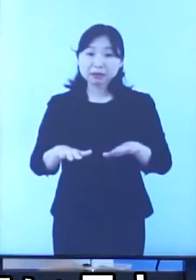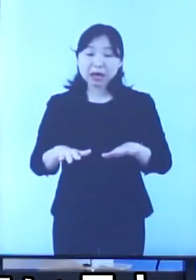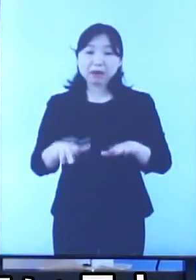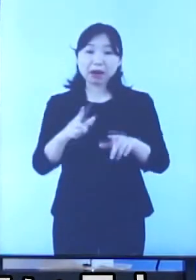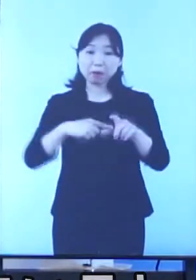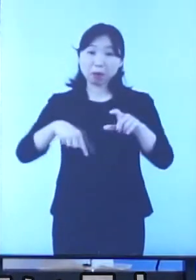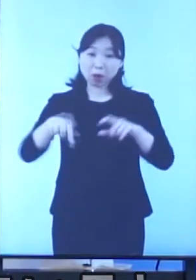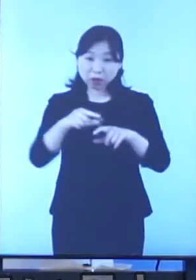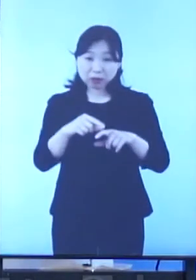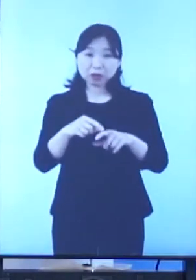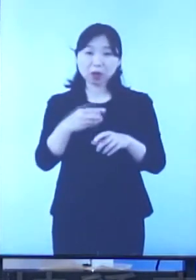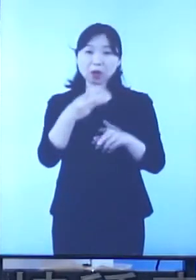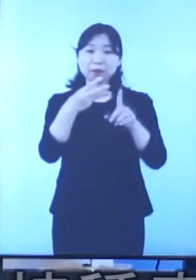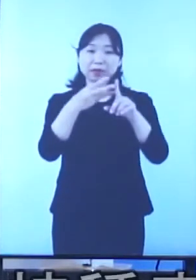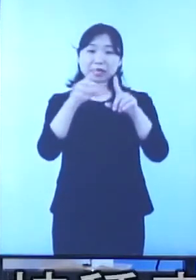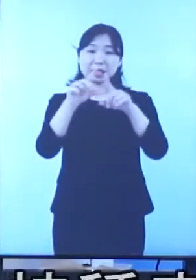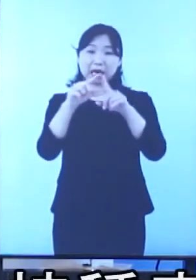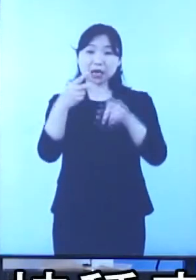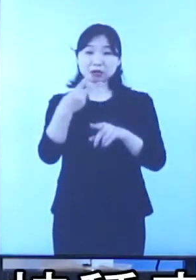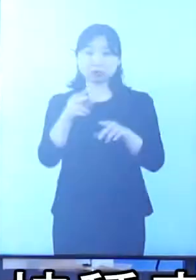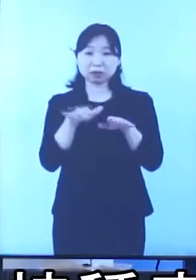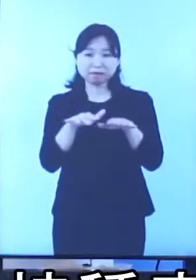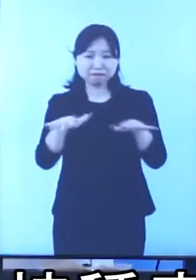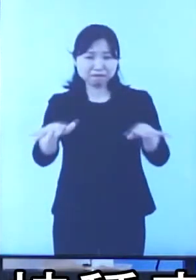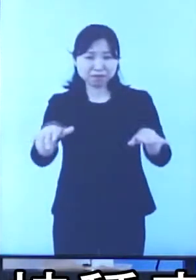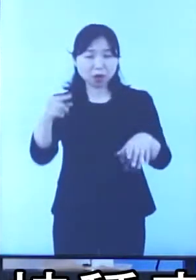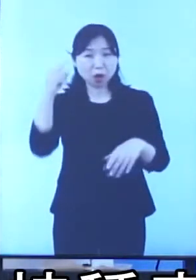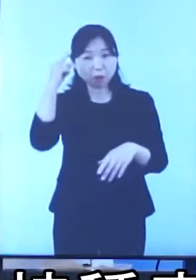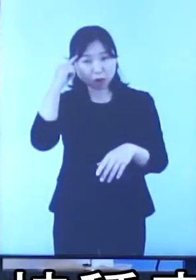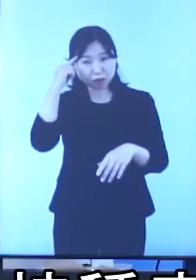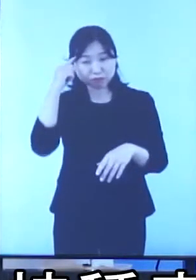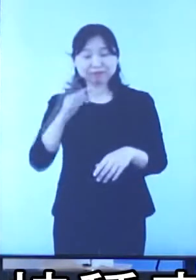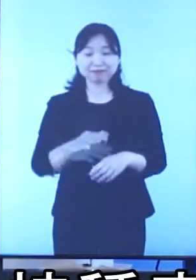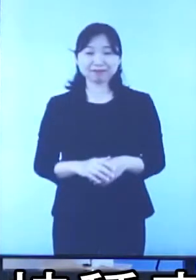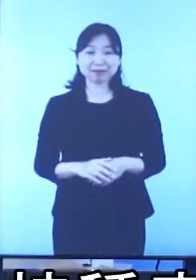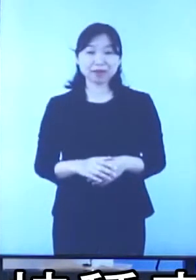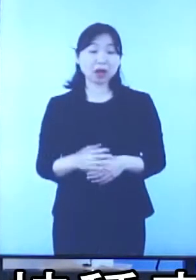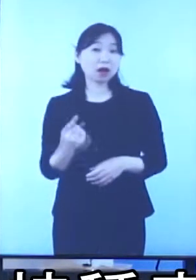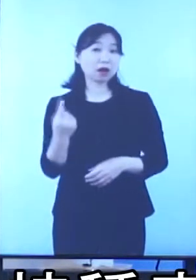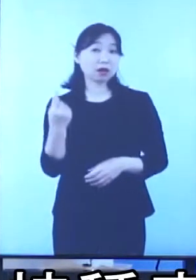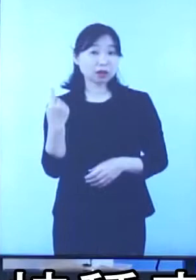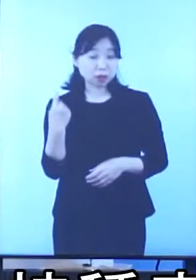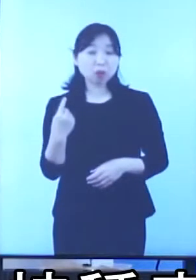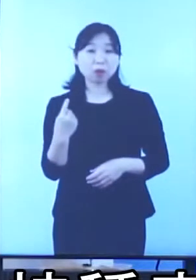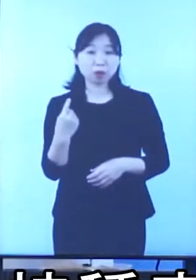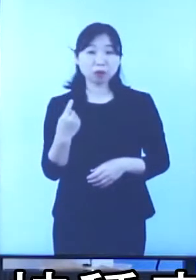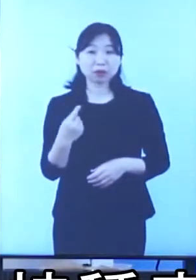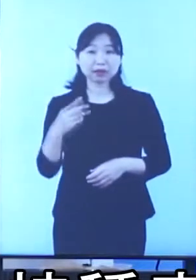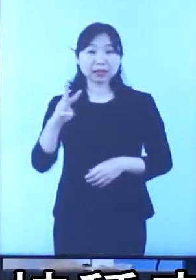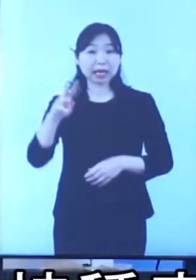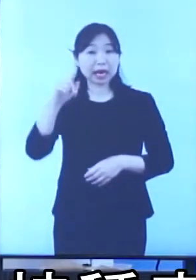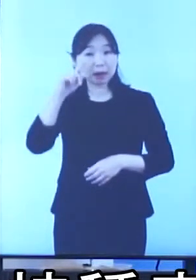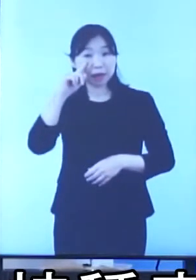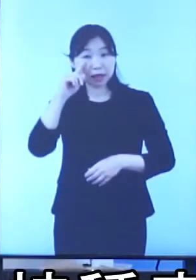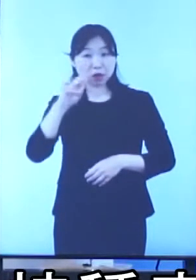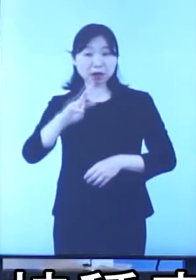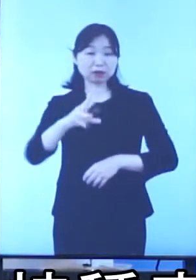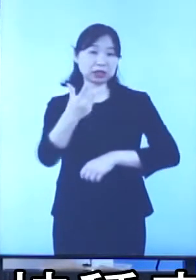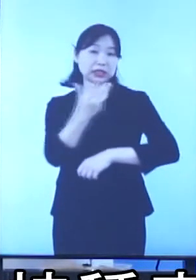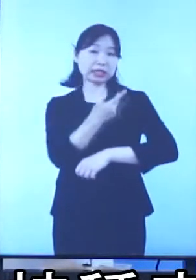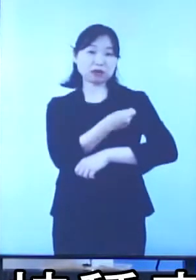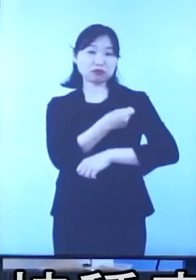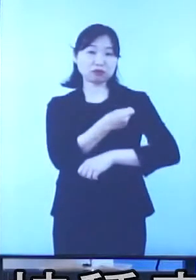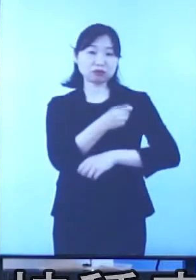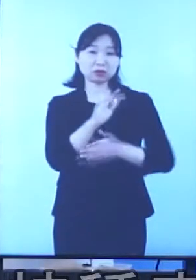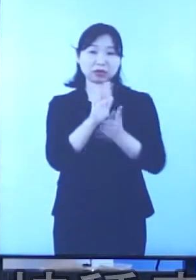ると推測されます。また昨日本県の3回目のワクチン接種率が 50%